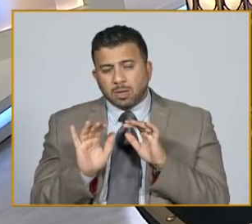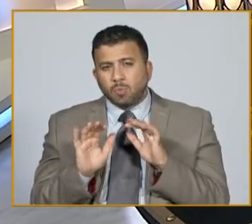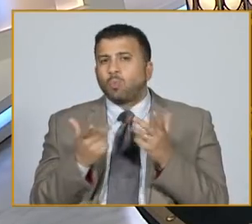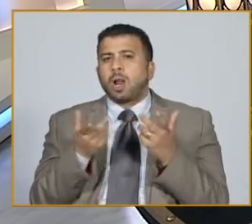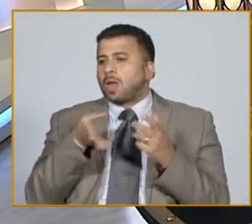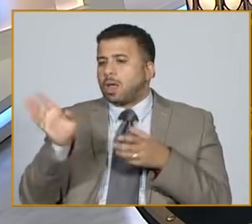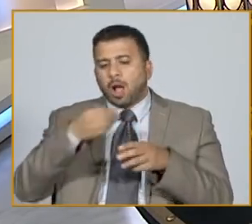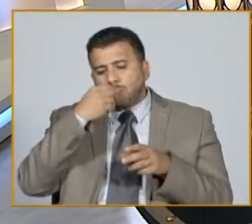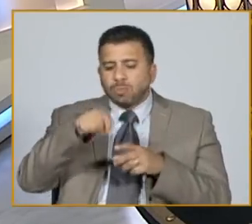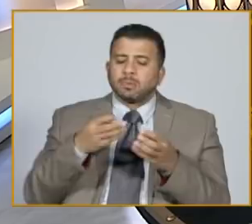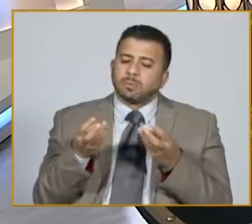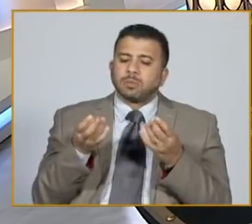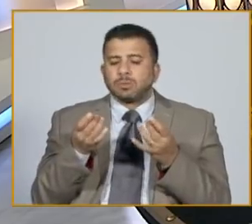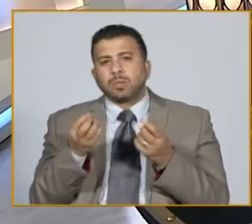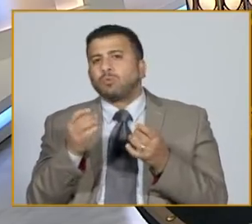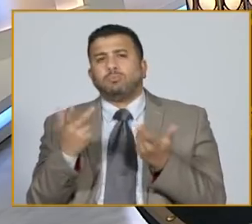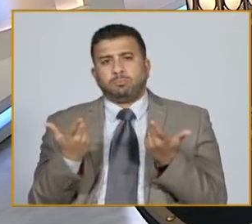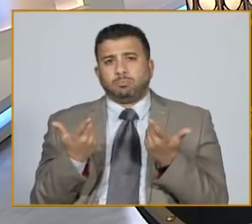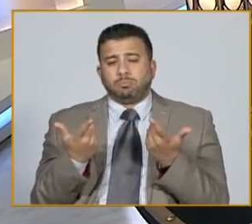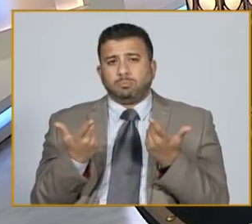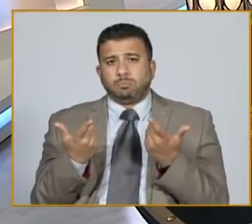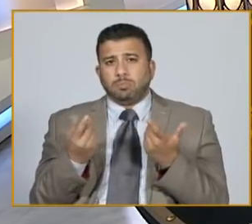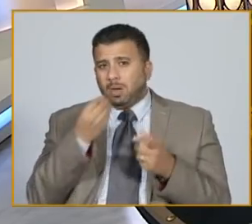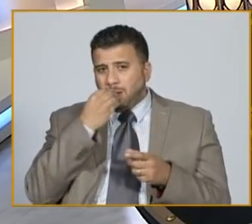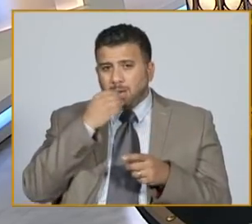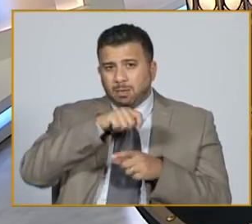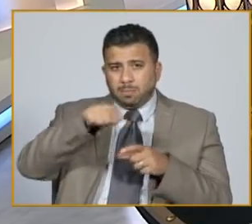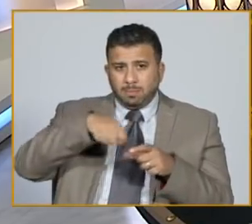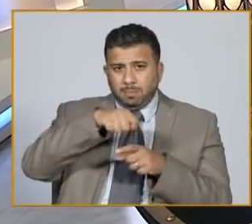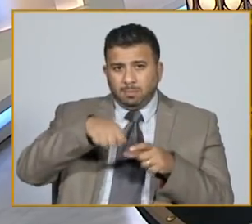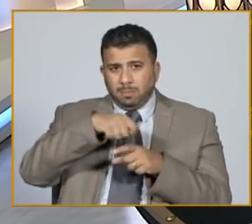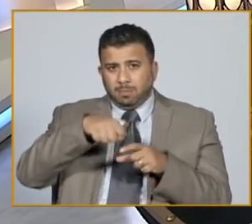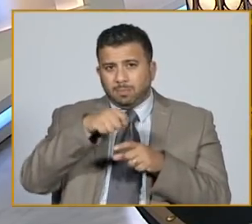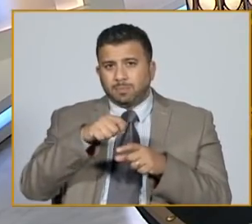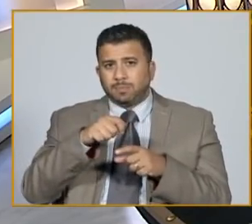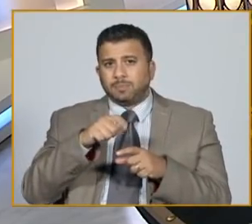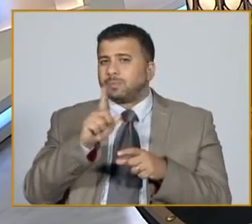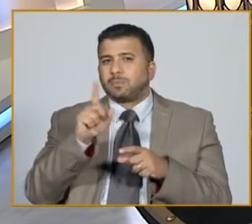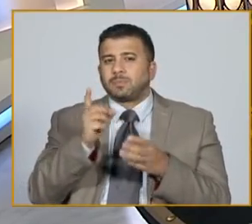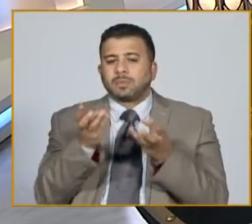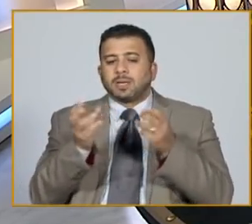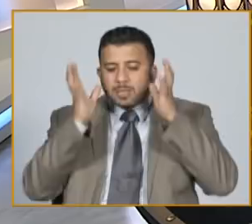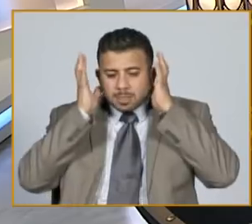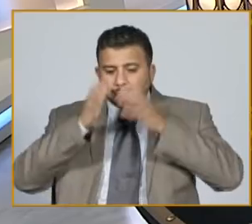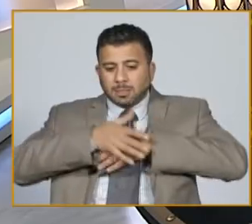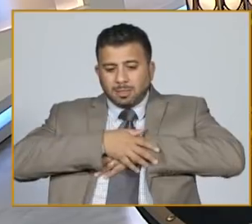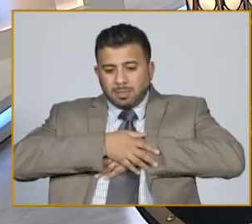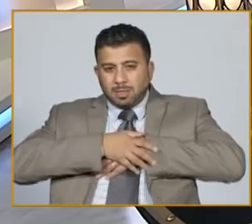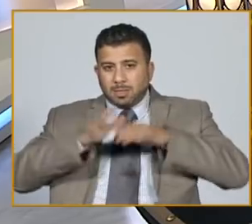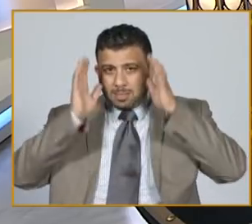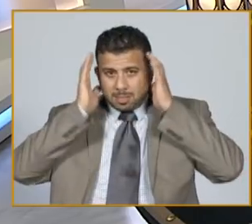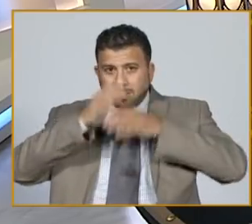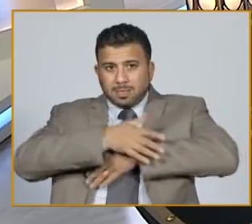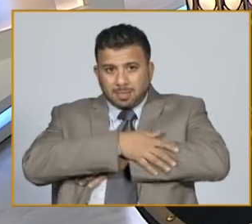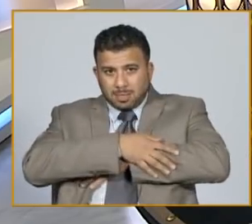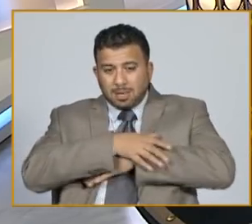الـ يعني العمل في المطبخ وفي البيت وكذا؟ لا يا شيخ، الأذكار اللي بعد الصلاة، اللي بعد الصلوات